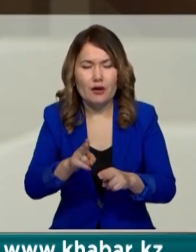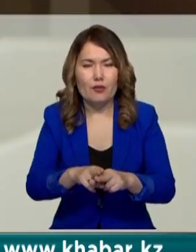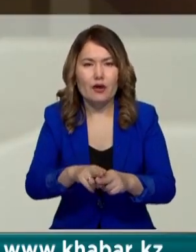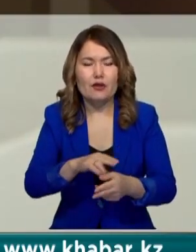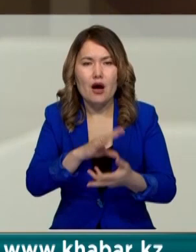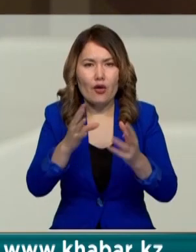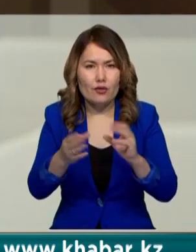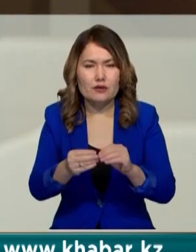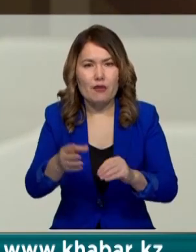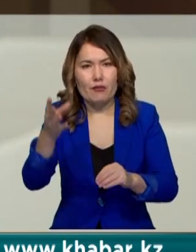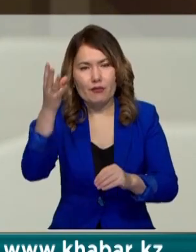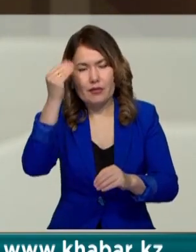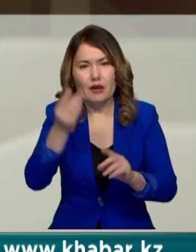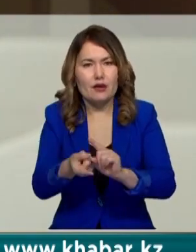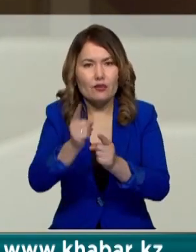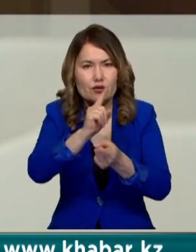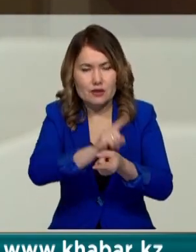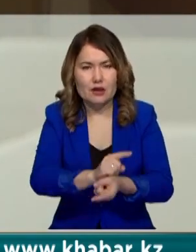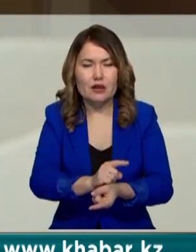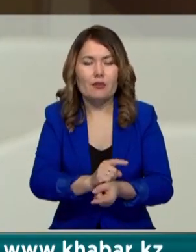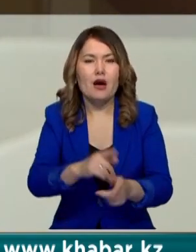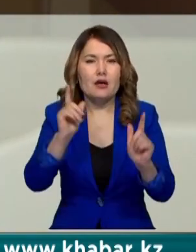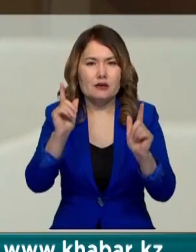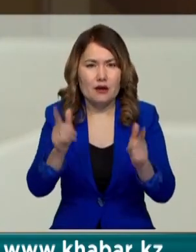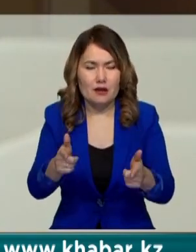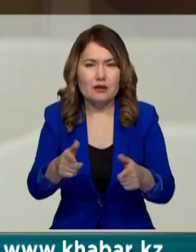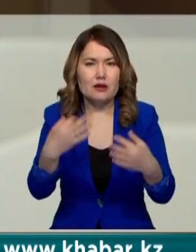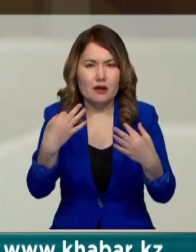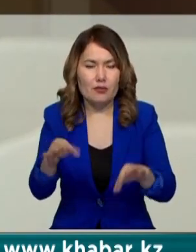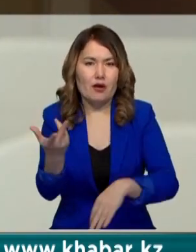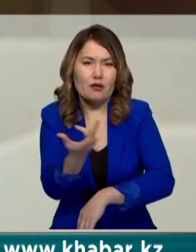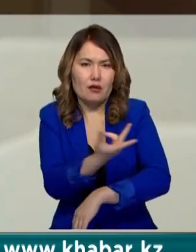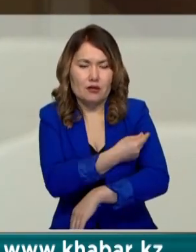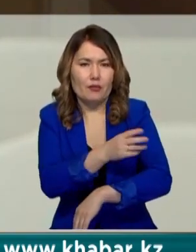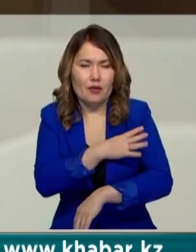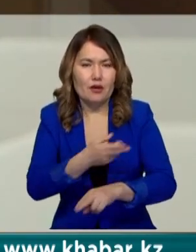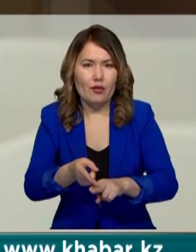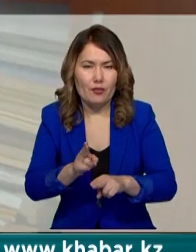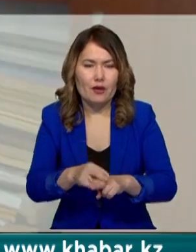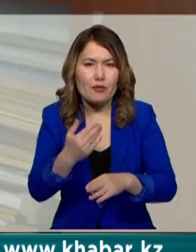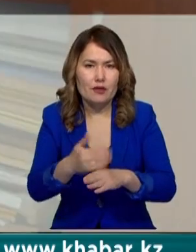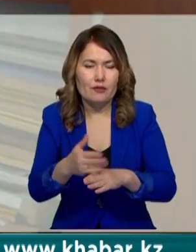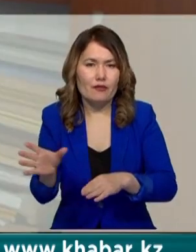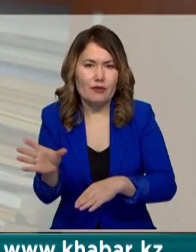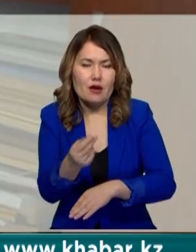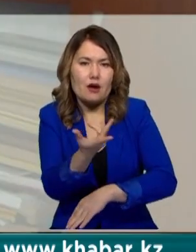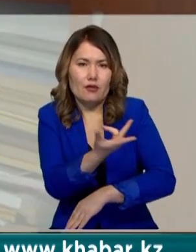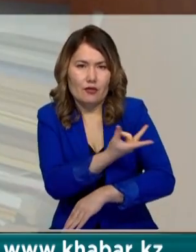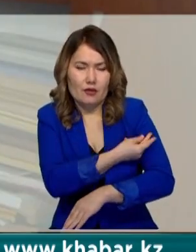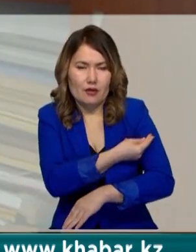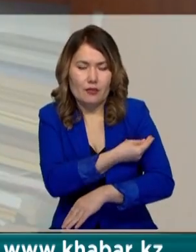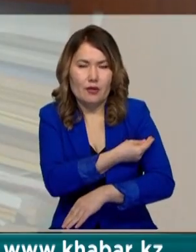ойларын өзгертіп, басында бірінші бір екпе алады, одан кейін қалған екпені жалғастырып алуда. Әрине, бұл жерде